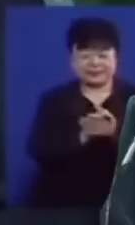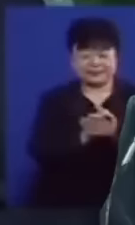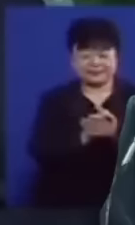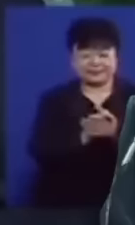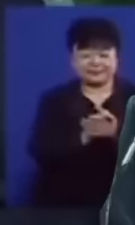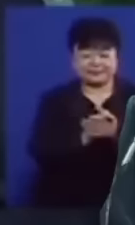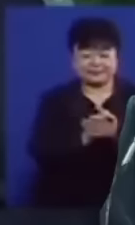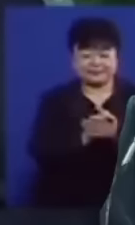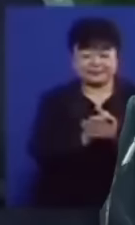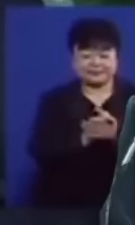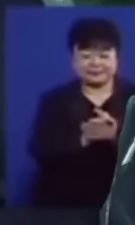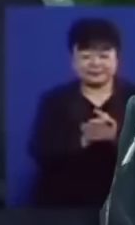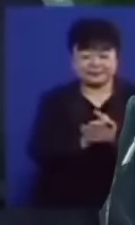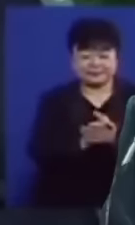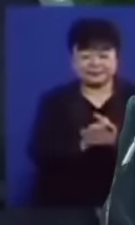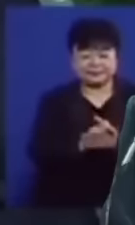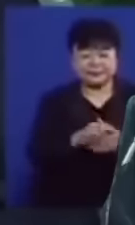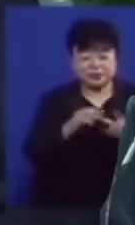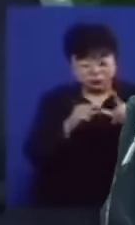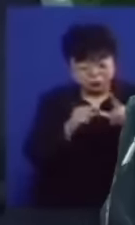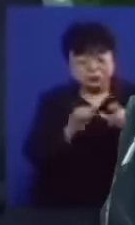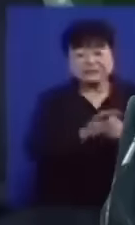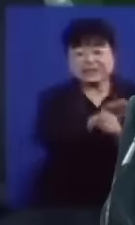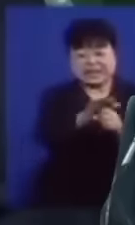않겠습니까? 부분적인 사랑이요